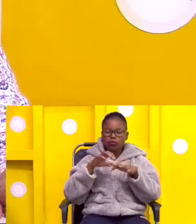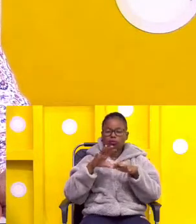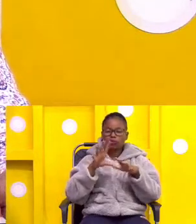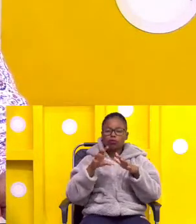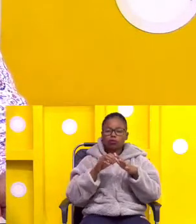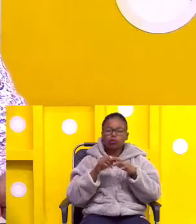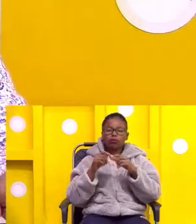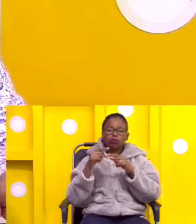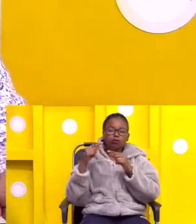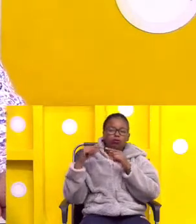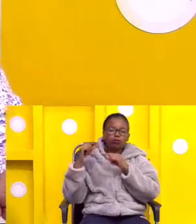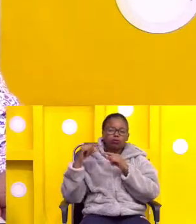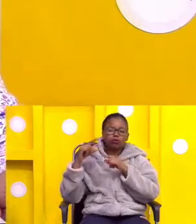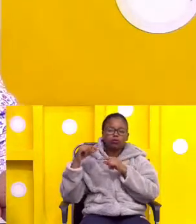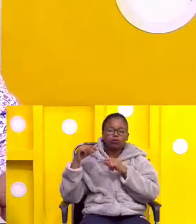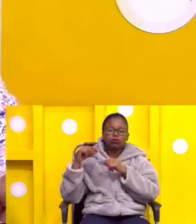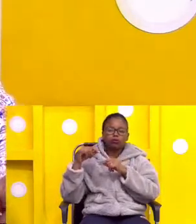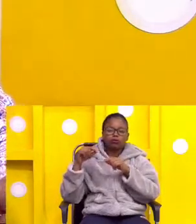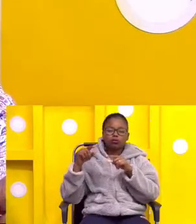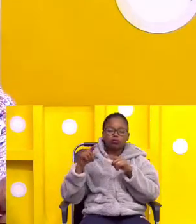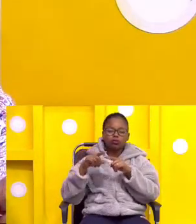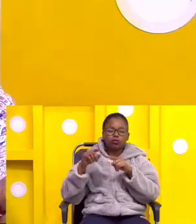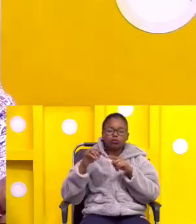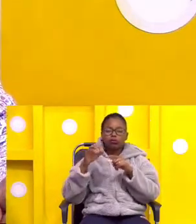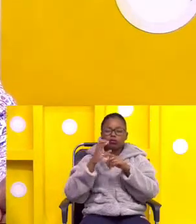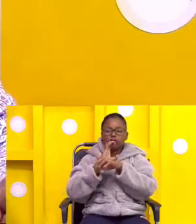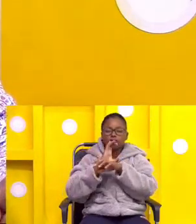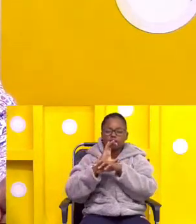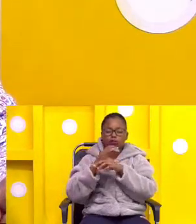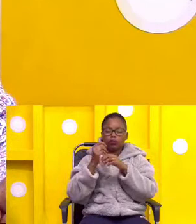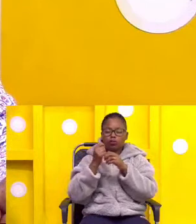aku magateithagia makanitha